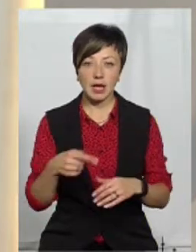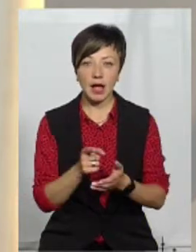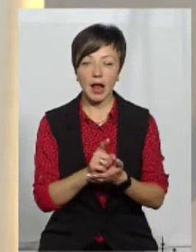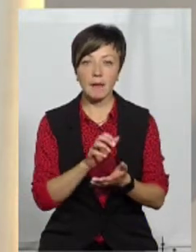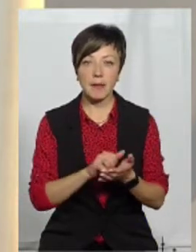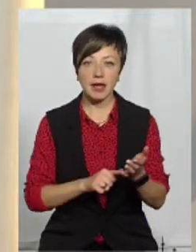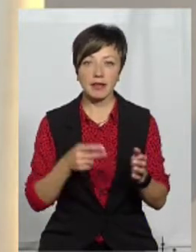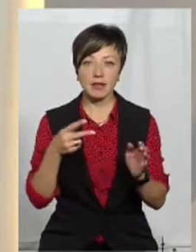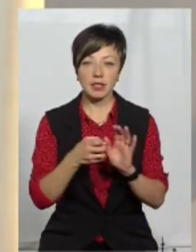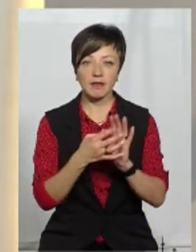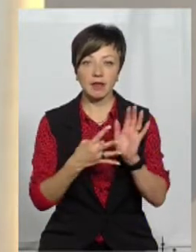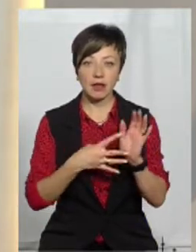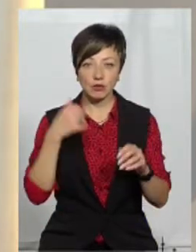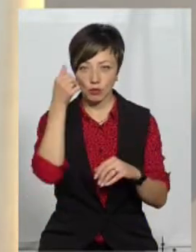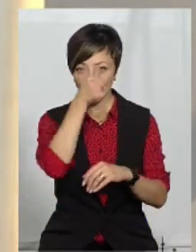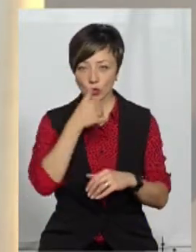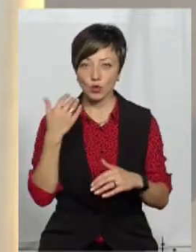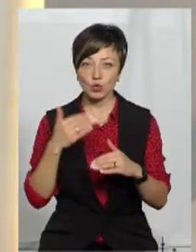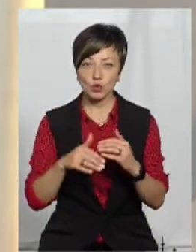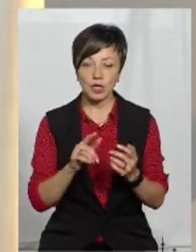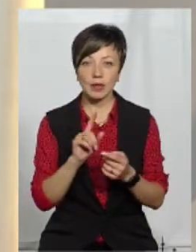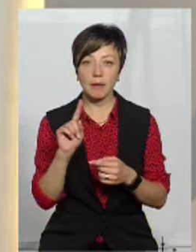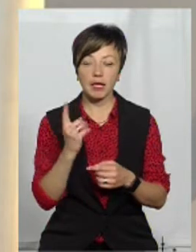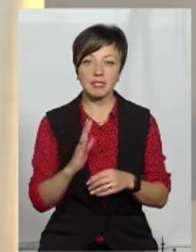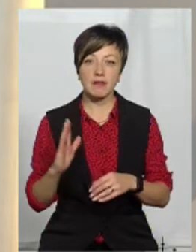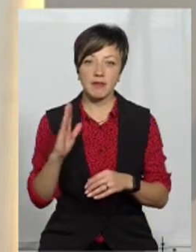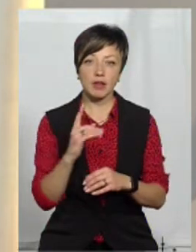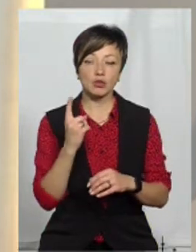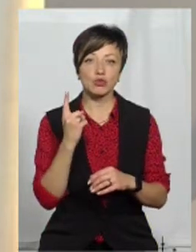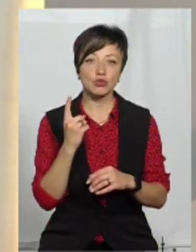у 2019 році вже стало на 1 вересня, склало